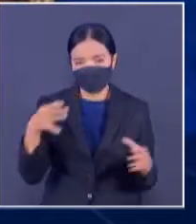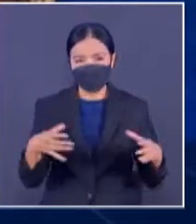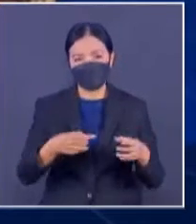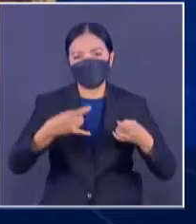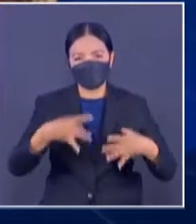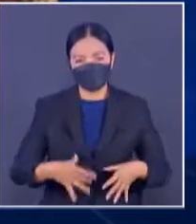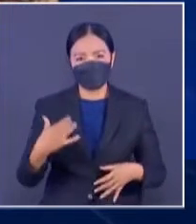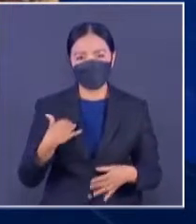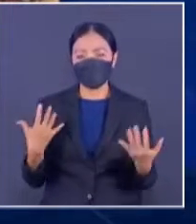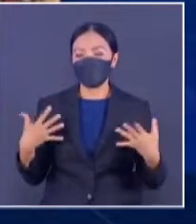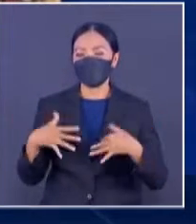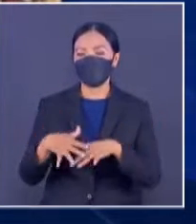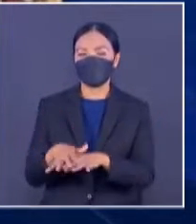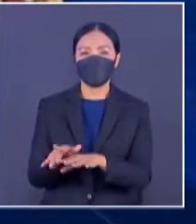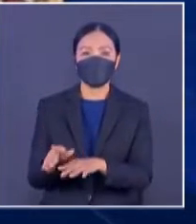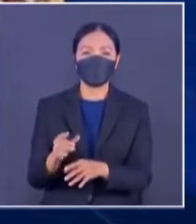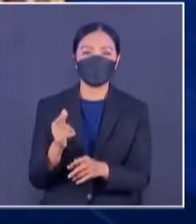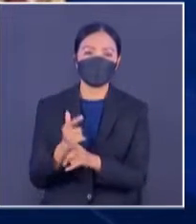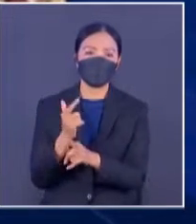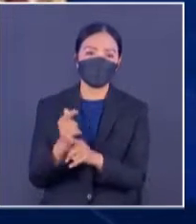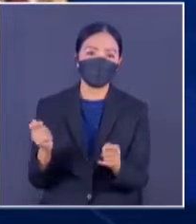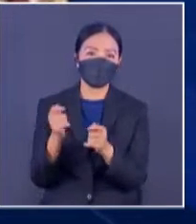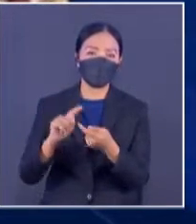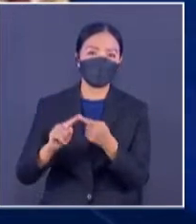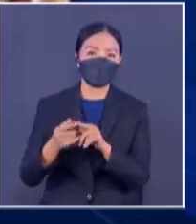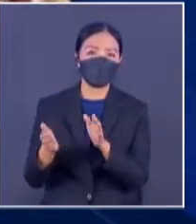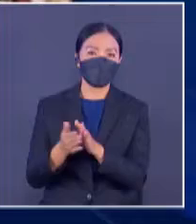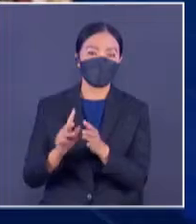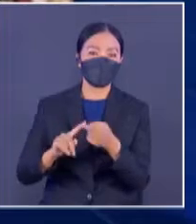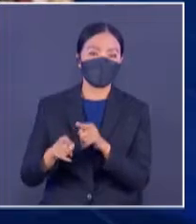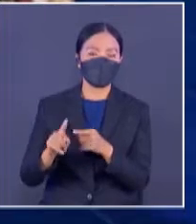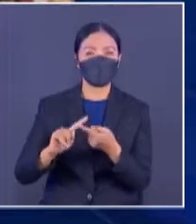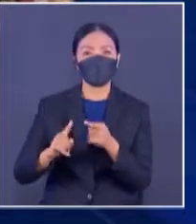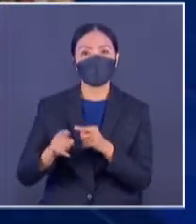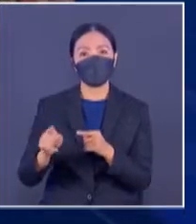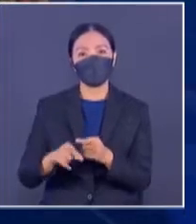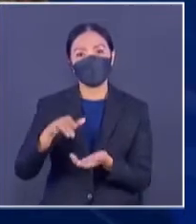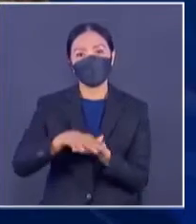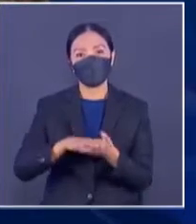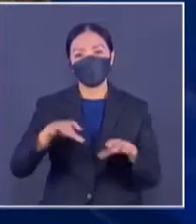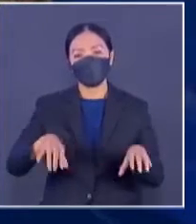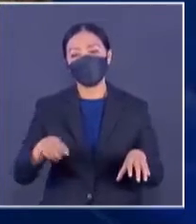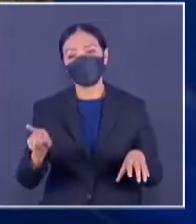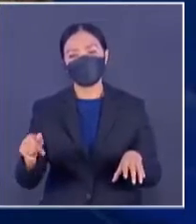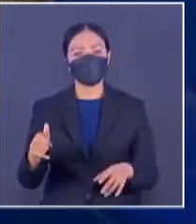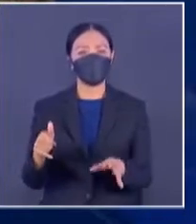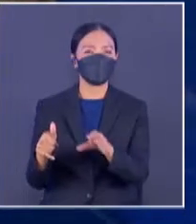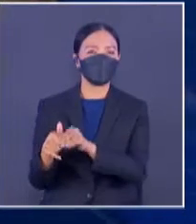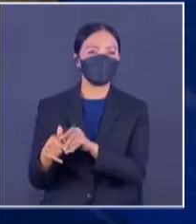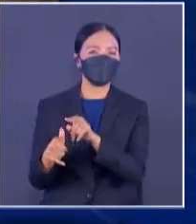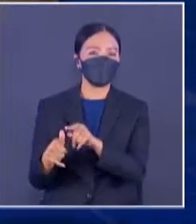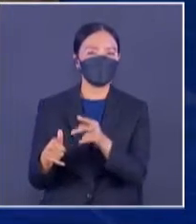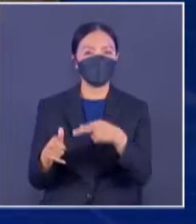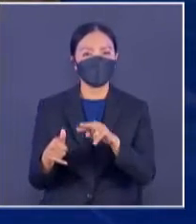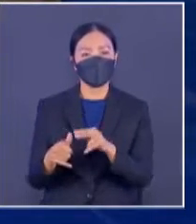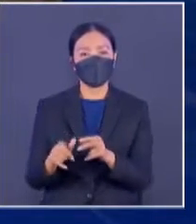งเนื่องจากไปร่วมงานเลี้ยงกับเพื่อนแล้วก็มาทราบภายหลังครับว่าเพื่อนที่อยู่ต่างโรงเรียนเนี่ยมีผลการตรวจไปตรว